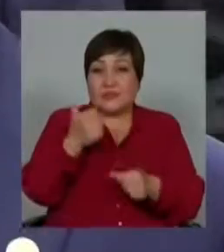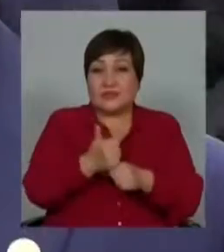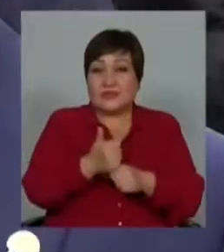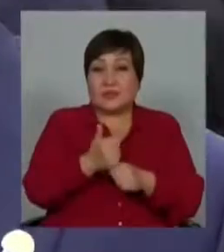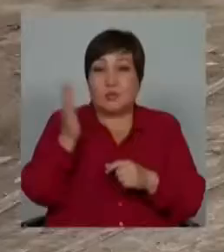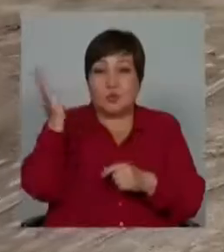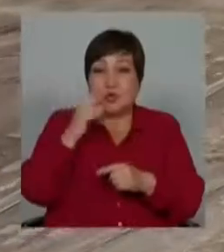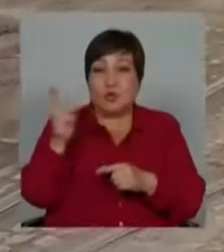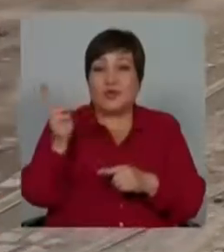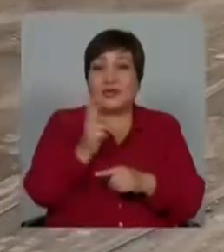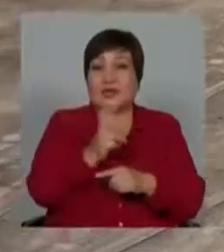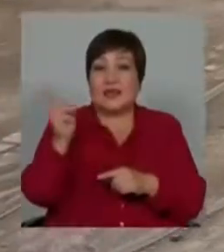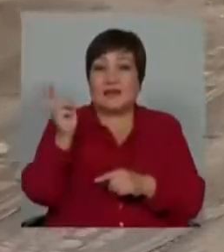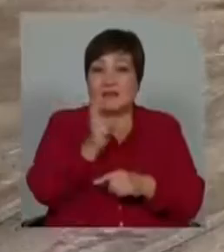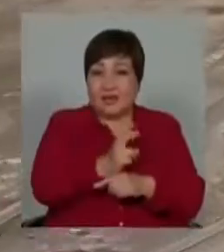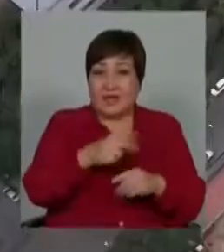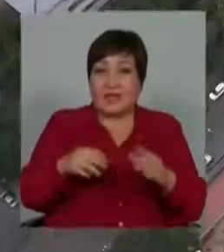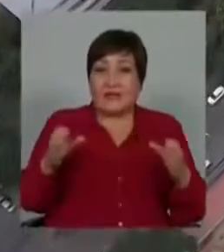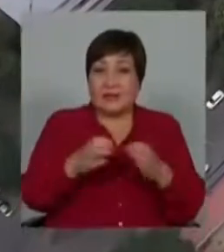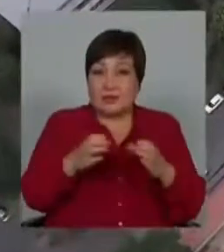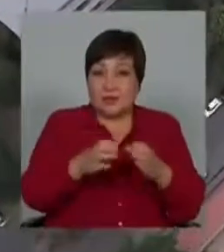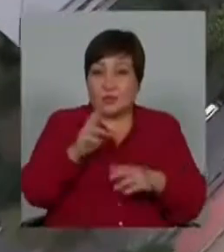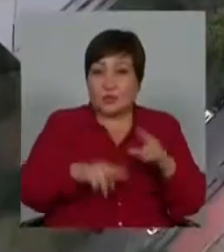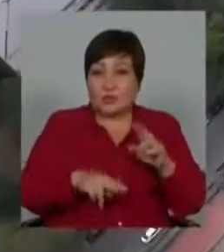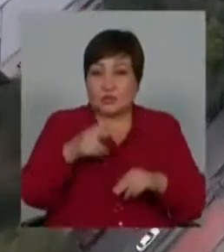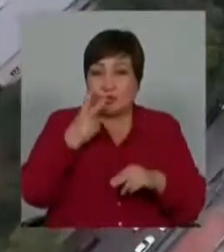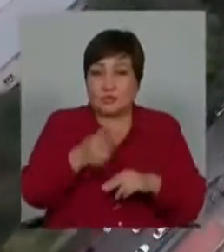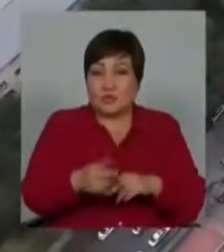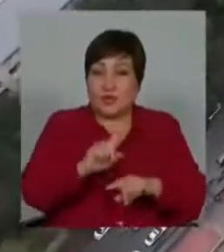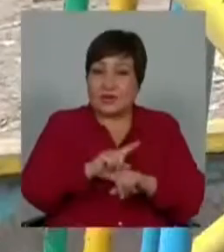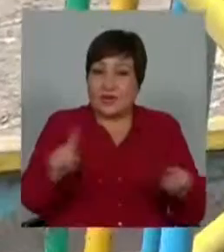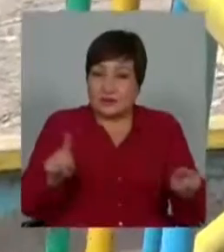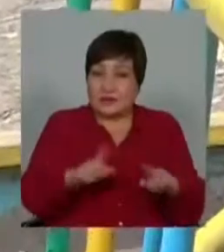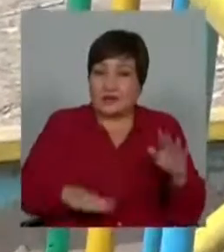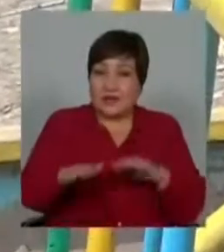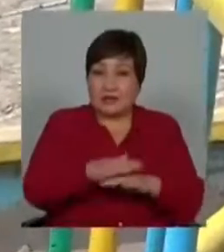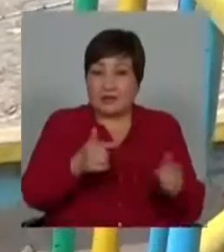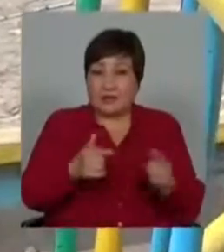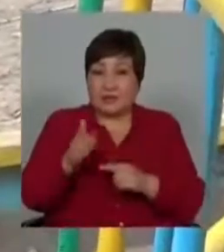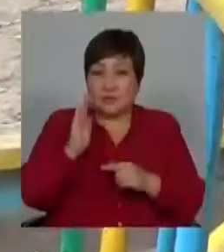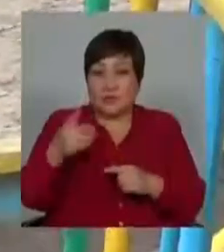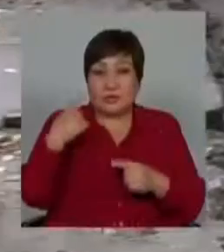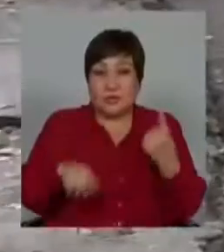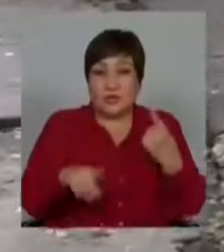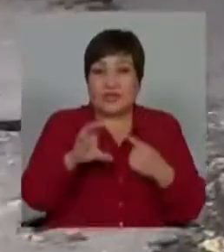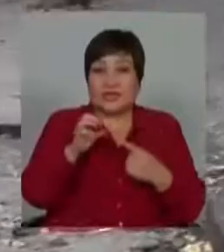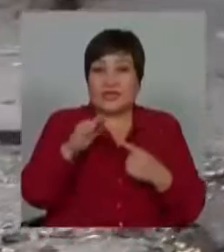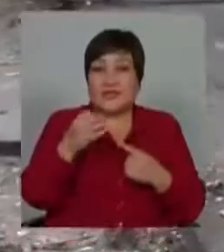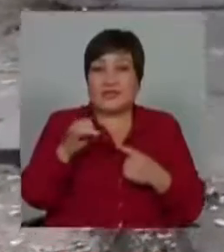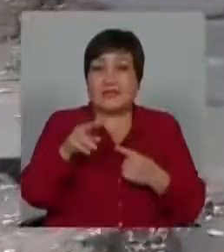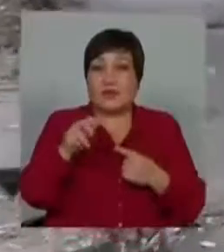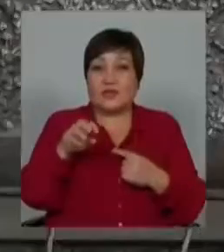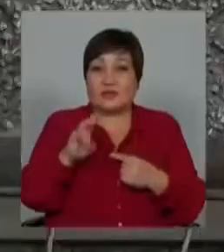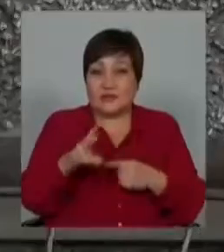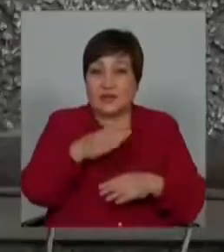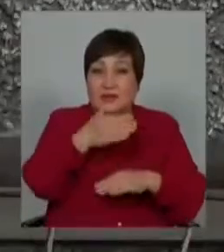жатқан құрылыс барысын көрді. Мұнда креативті жобалар іске асатын алаң жасалмақ. Бұдан бөлек Сейфуллин даңғылының бойындағы тұрғын үйлердің